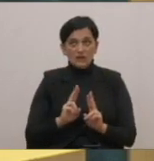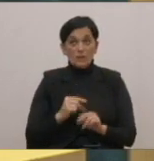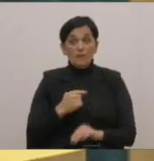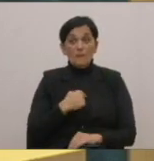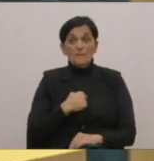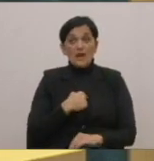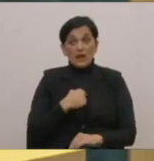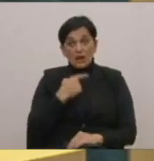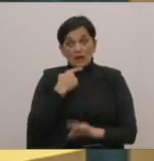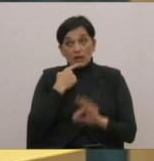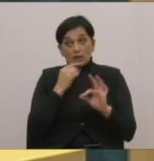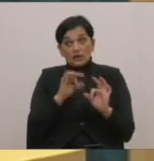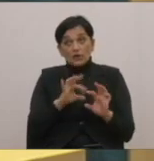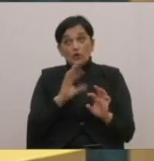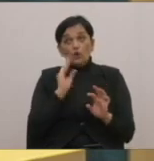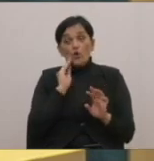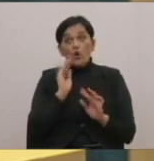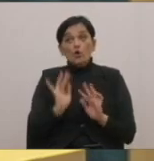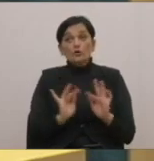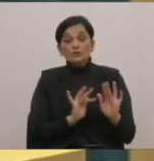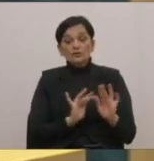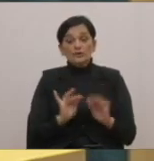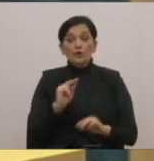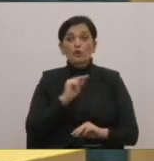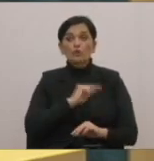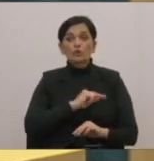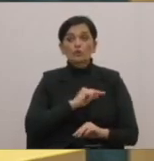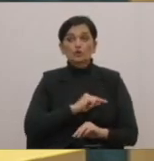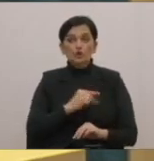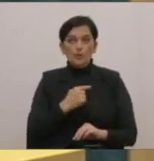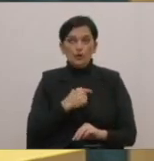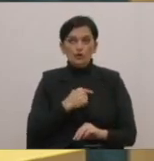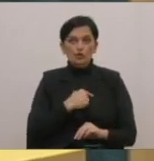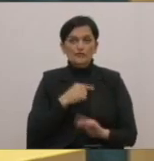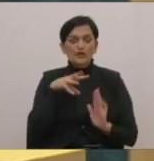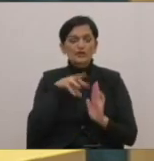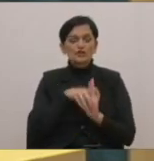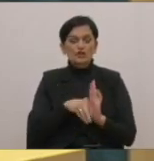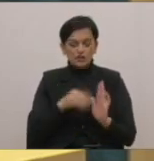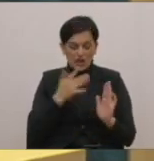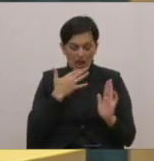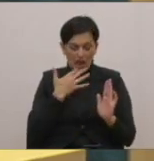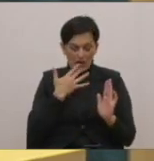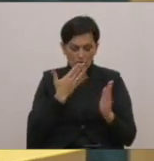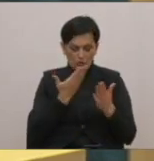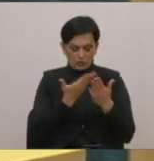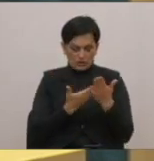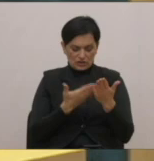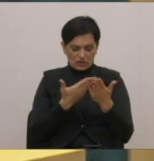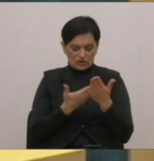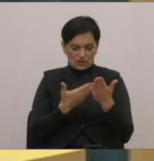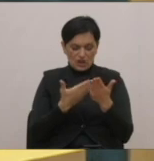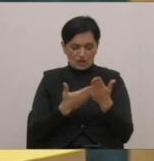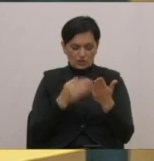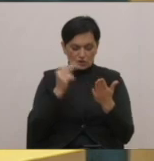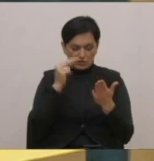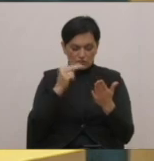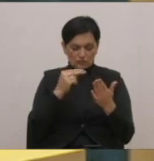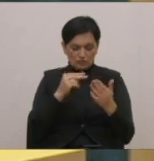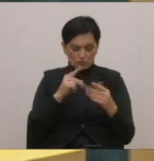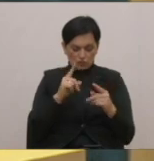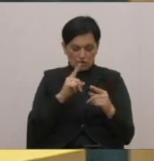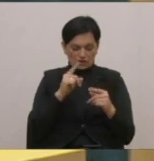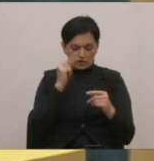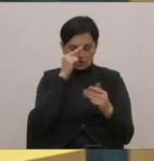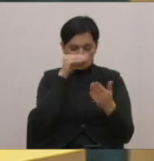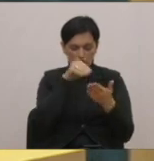როგორც გითხარით, როდესაც მიმდინარეობდა მუშაობა, ჩვენ არამარტო შიდა ეროვნულ დონეზე გამოთქმული რეკომენდაციები და შენიშვნები შევისწავლეთ, რაც უწინარესად